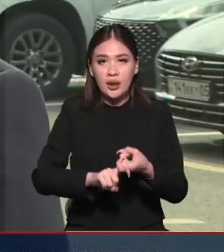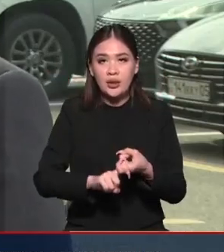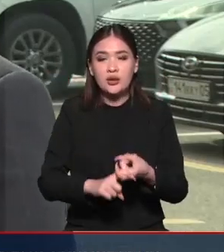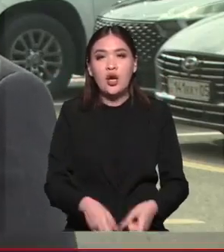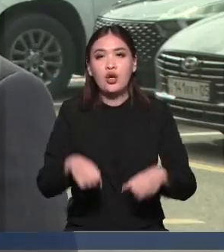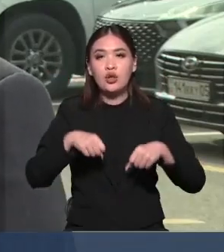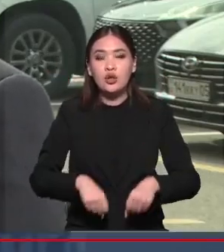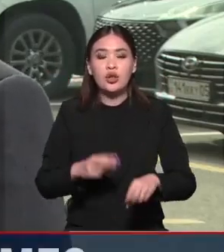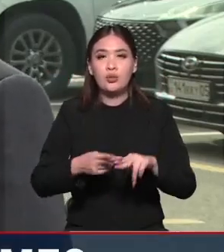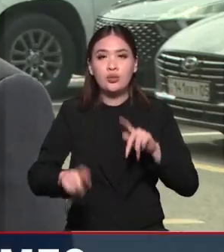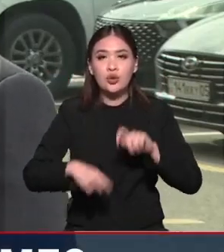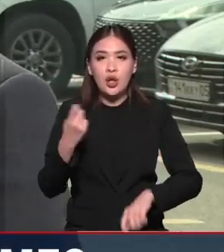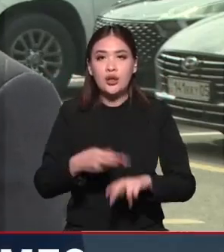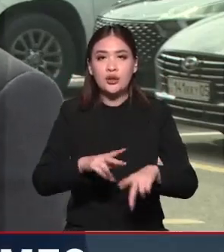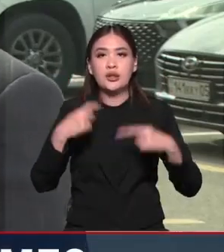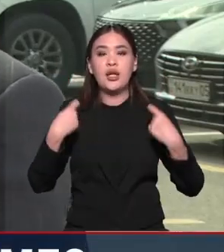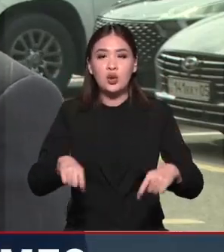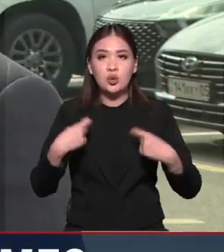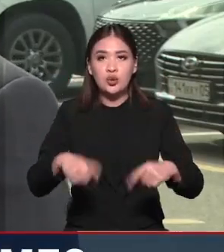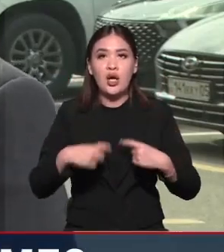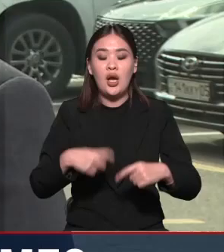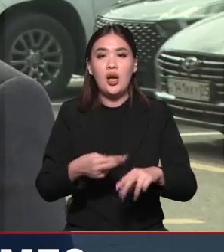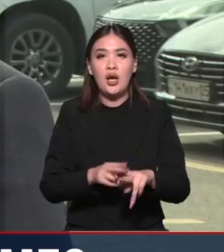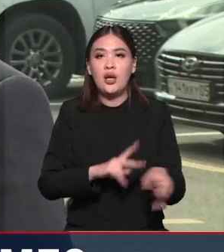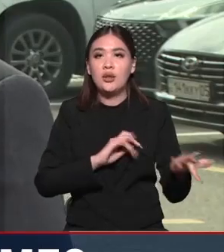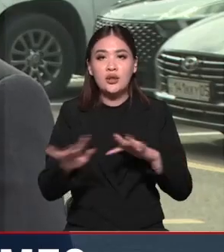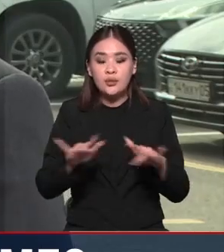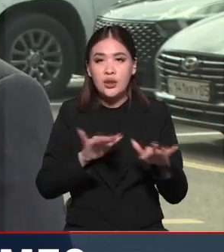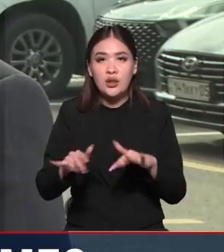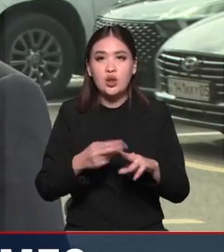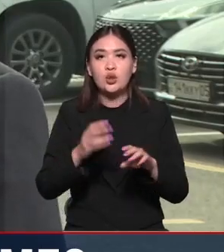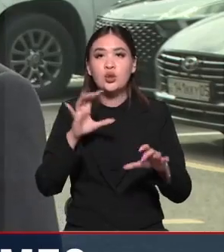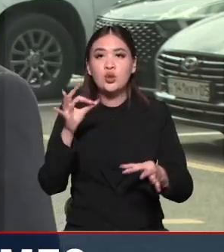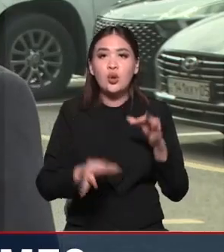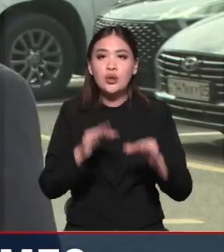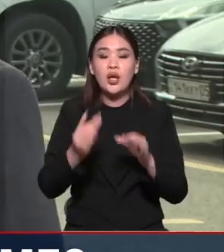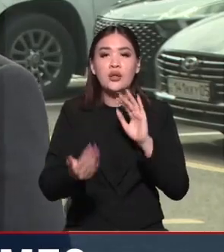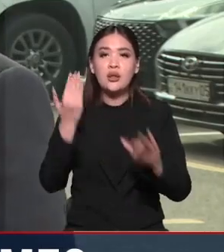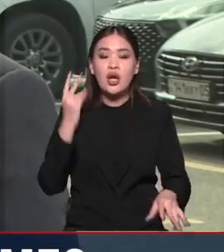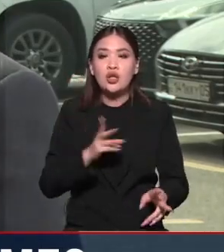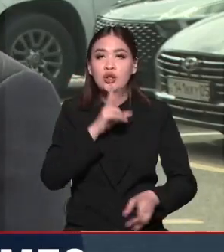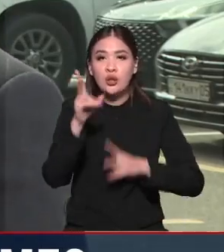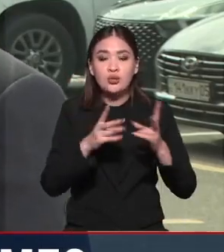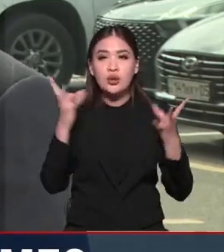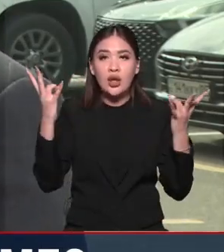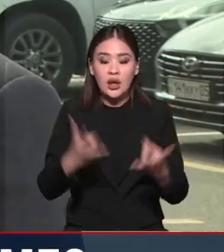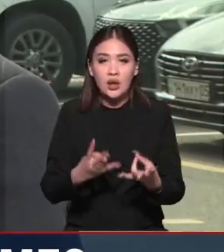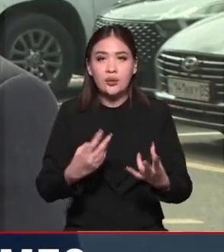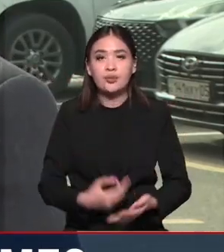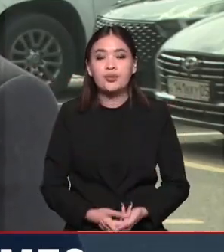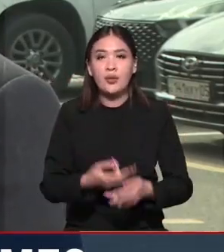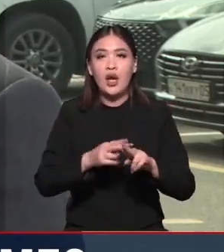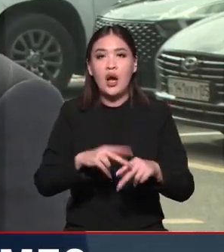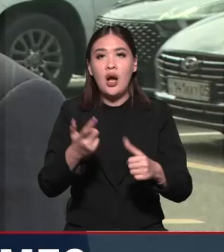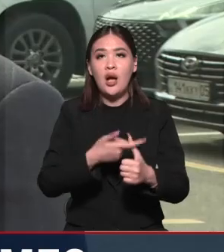бұзылған тұтынушы ең алдымен сатушыға, қызмет көрсетушіге сотқа дейінгі наразылық хатпен жүгіну керек. Яғни сотқа дейінгі реттеу деп аталады